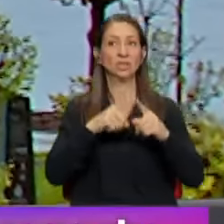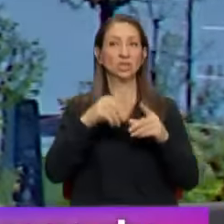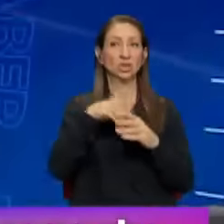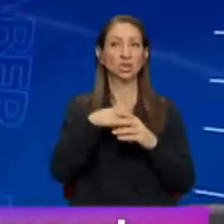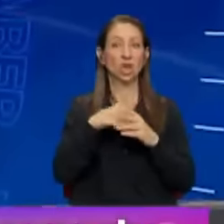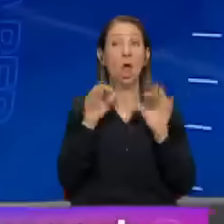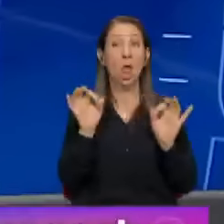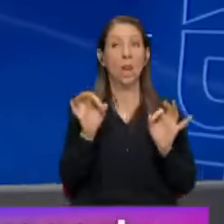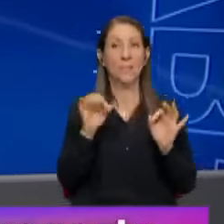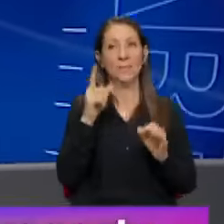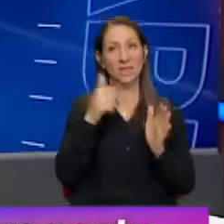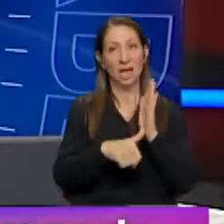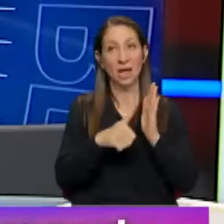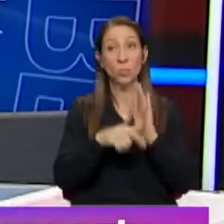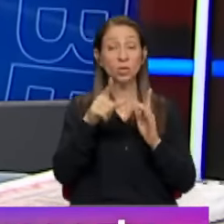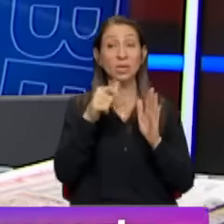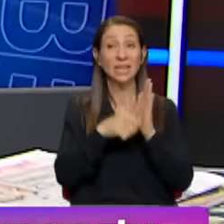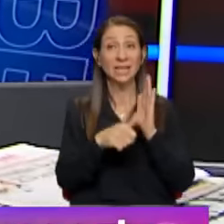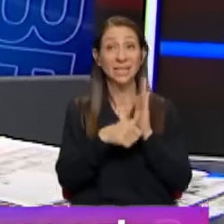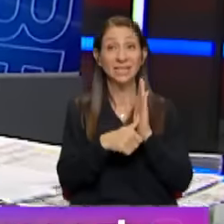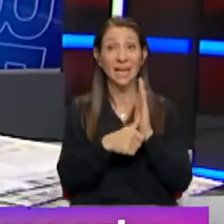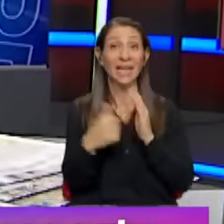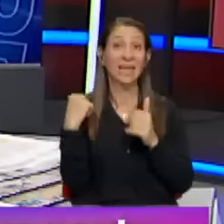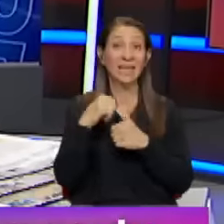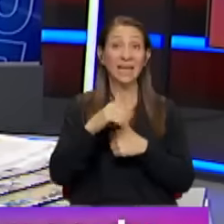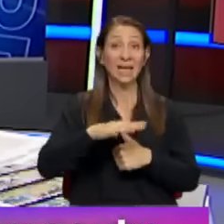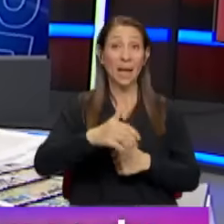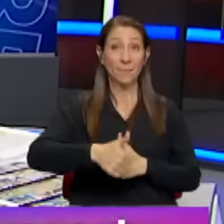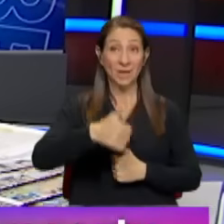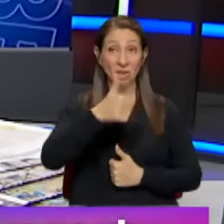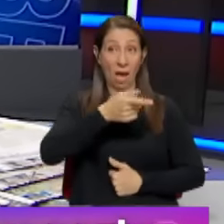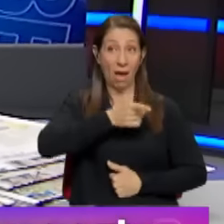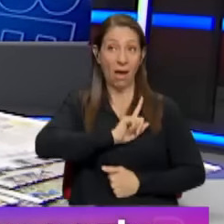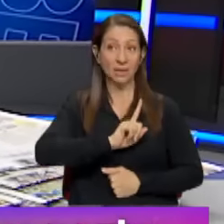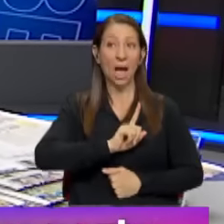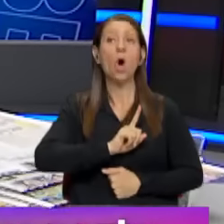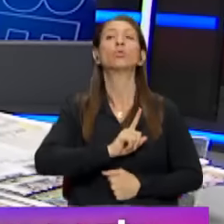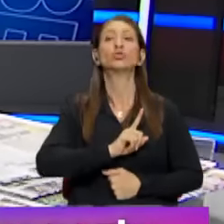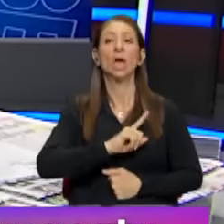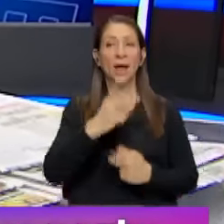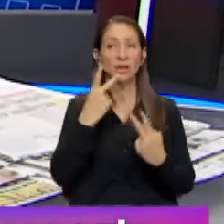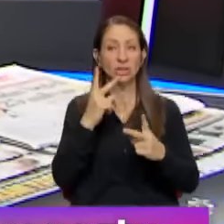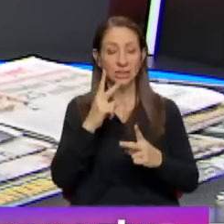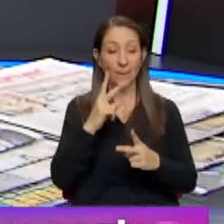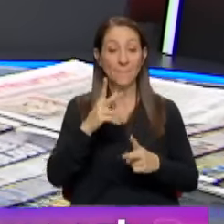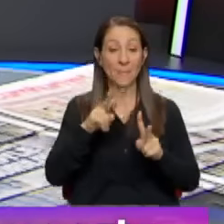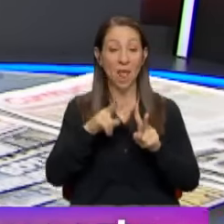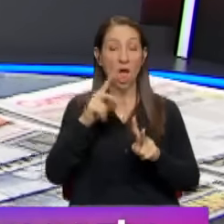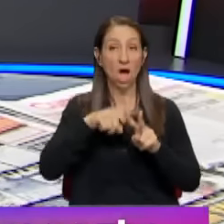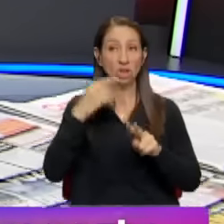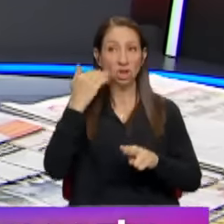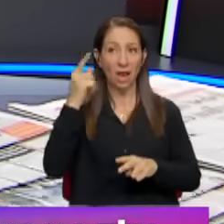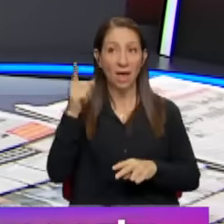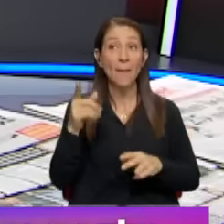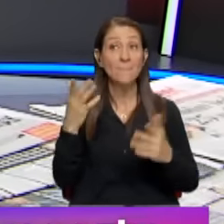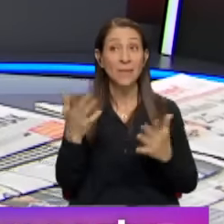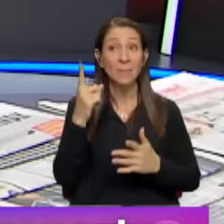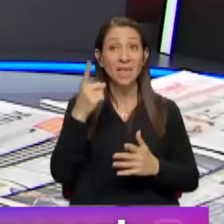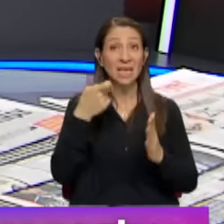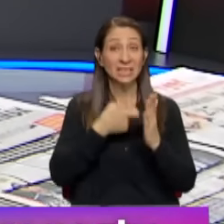için önemli bir tarih ve bu tarihte de yeniden genel başkanlığa aday olmayacağını açıkladı Meral Akşener. Peki